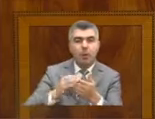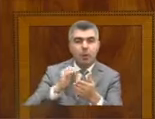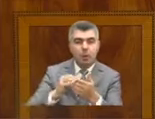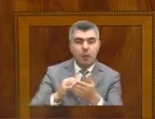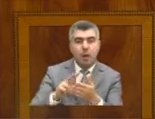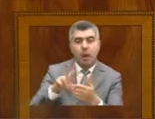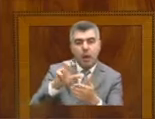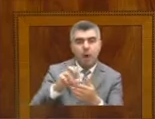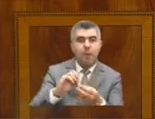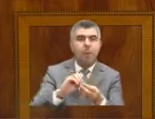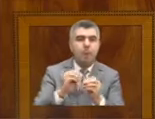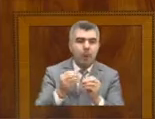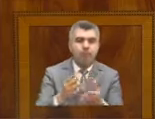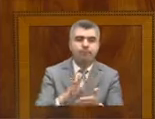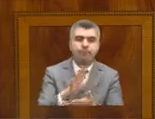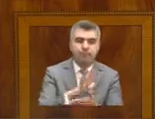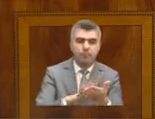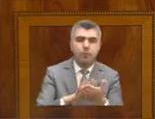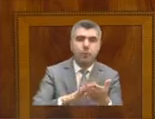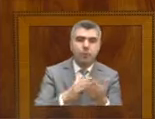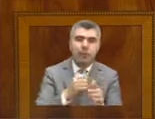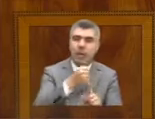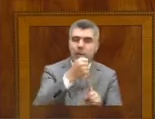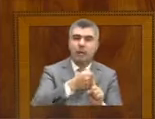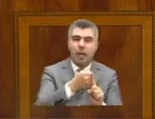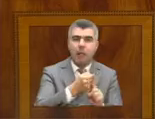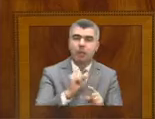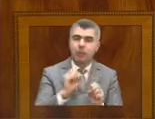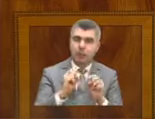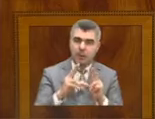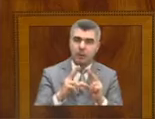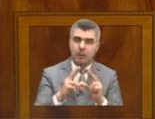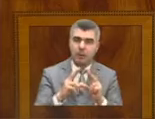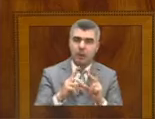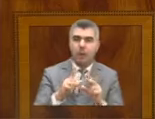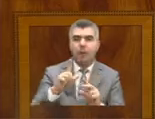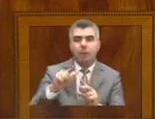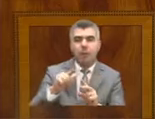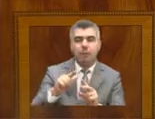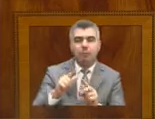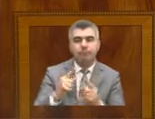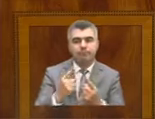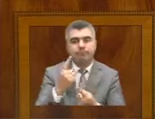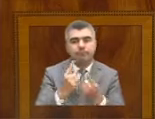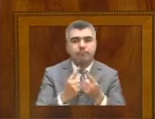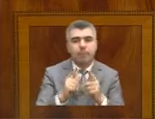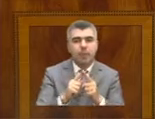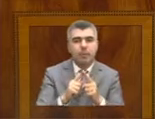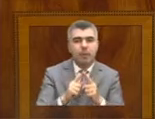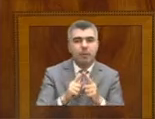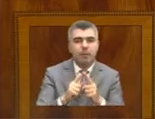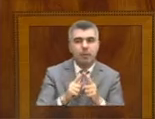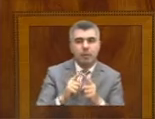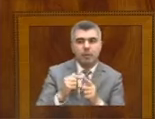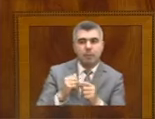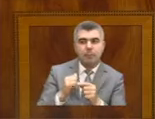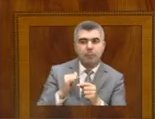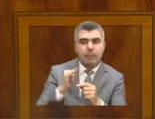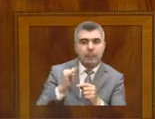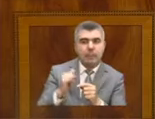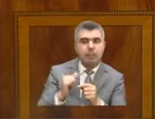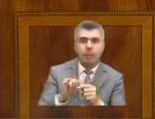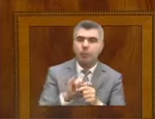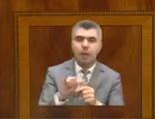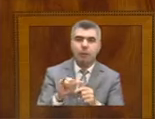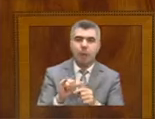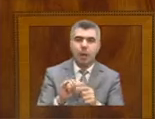المؤسساتي والمجتمعاتي لهذه الإصلاحات فإنه لا يقتصر على أوراش طويلة الأمد بقدر ما